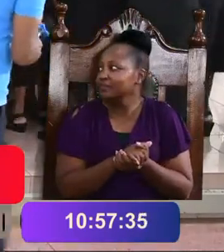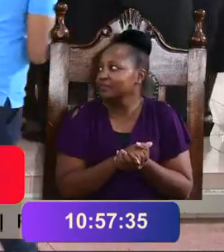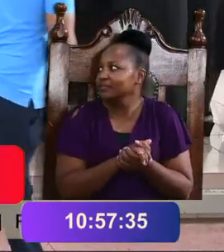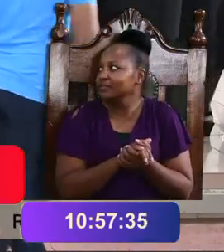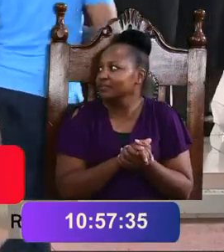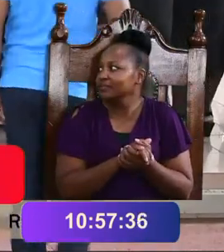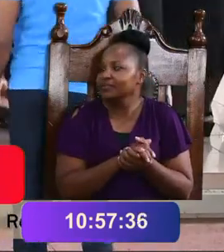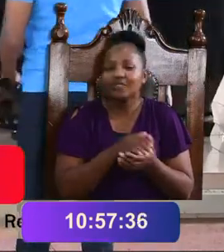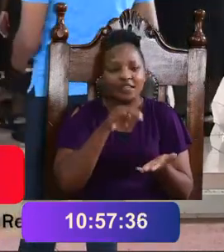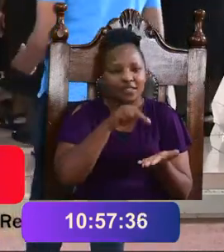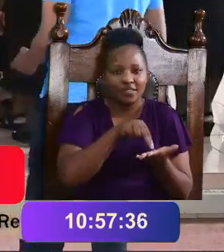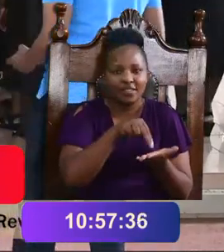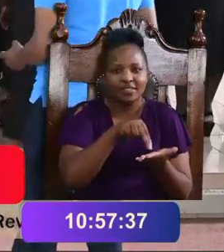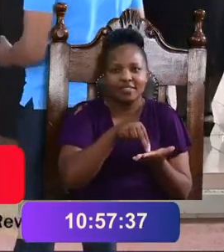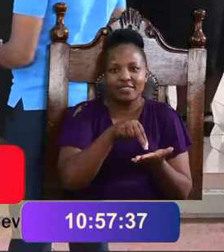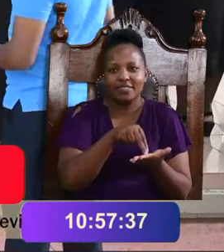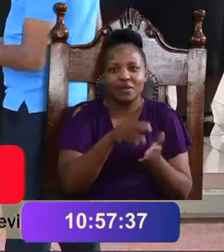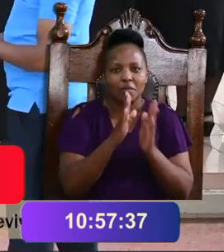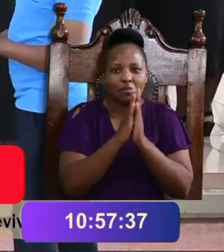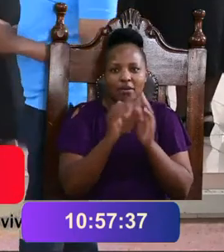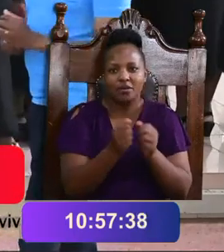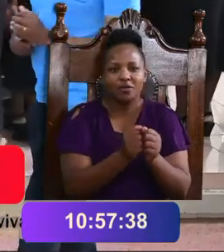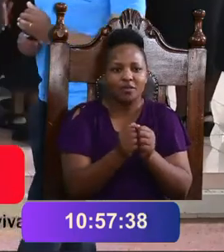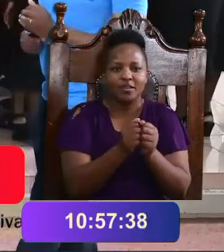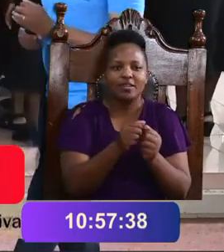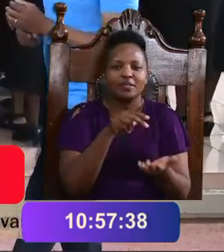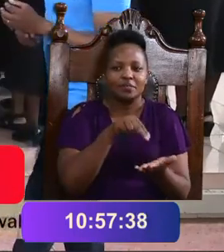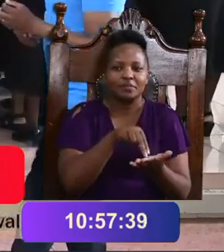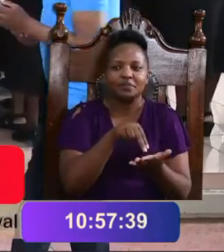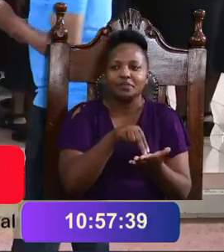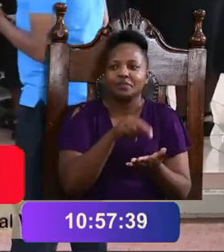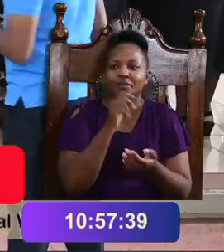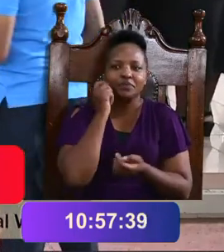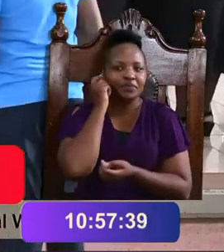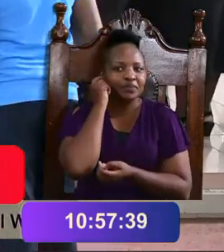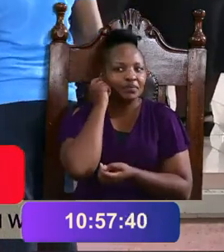Haya kanisa tusimame tuombe pamoja na wanakwaya.